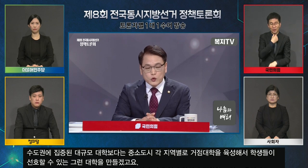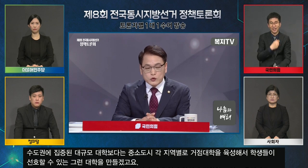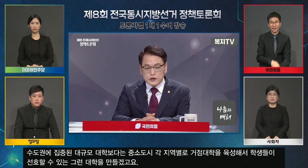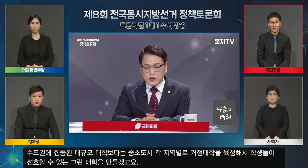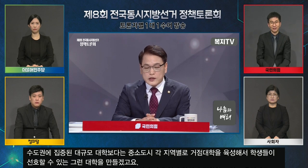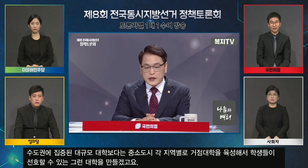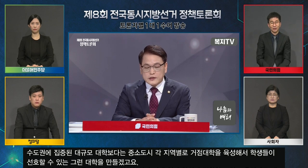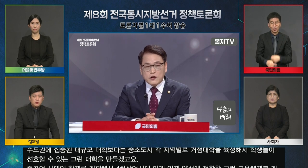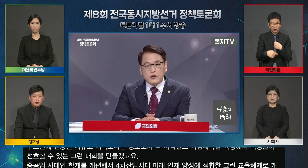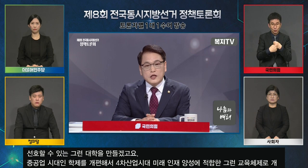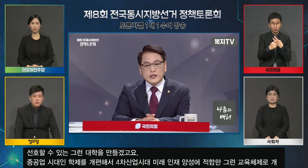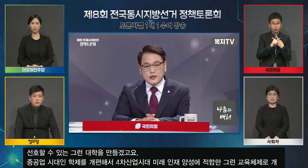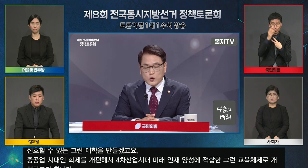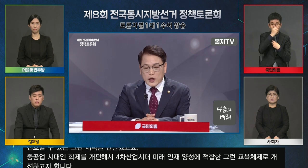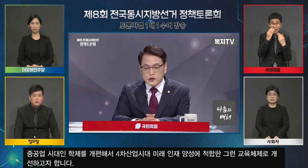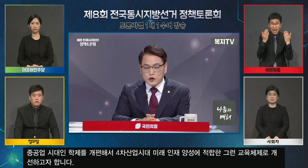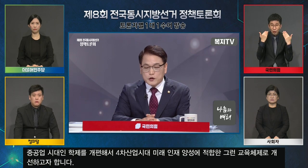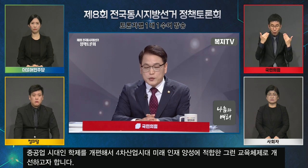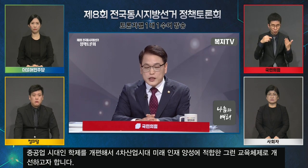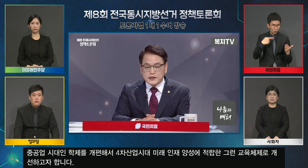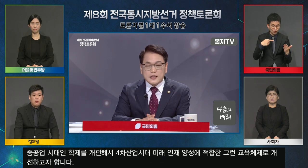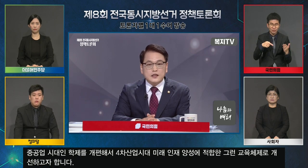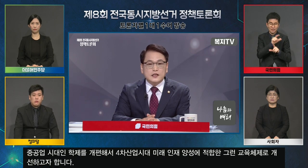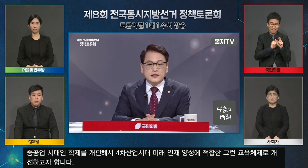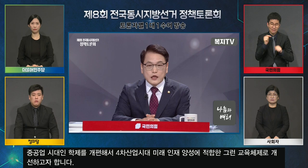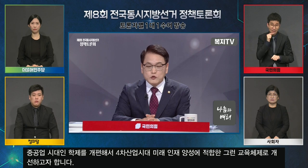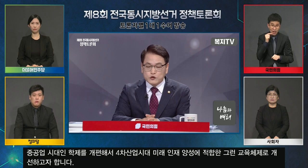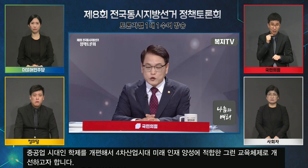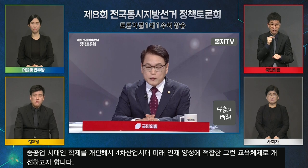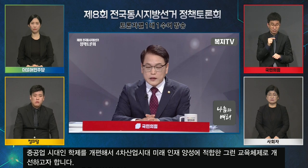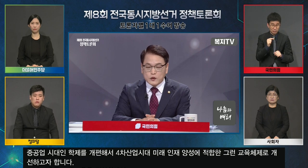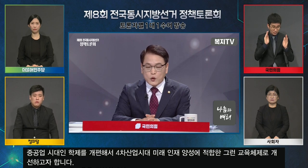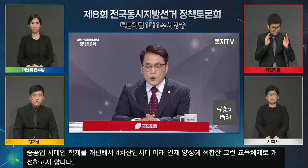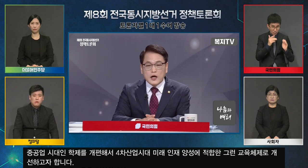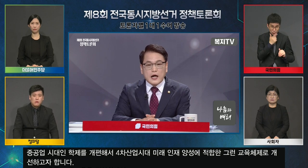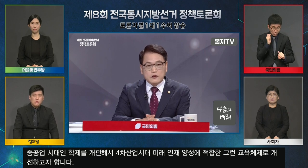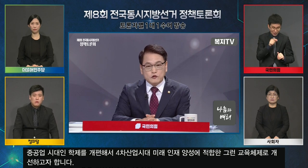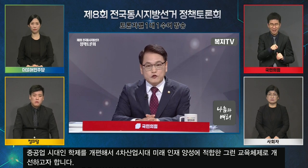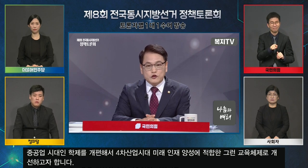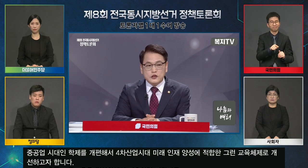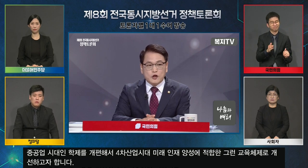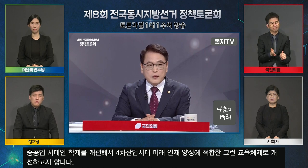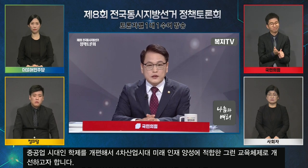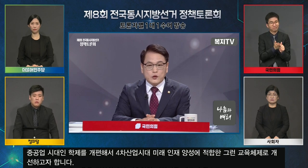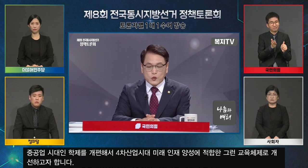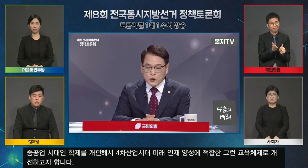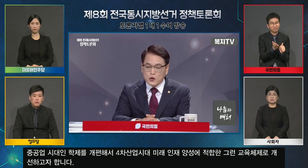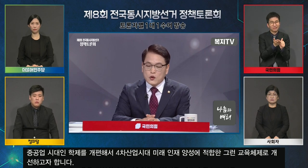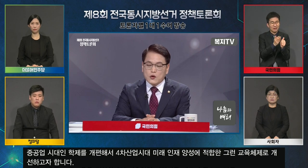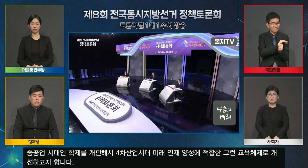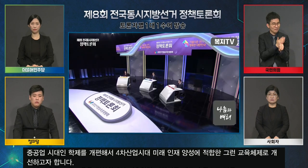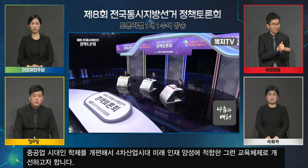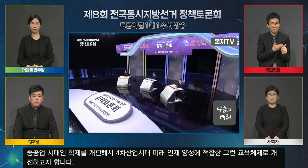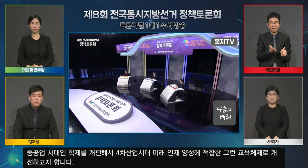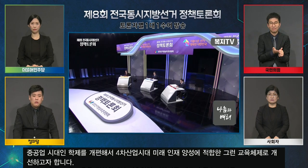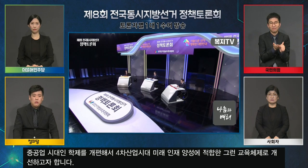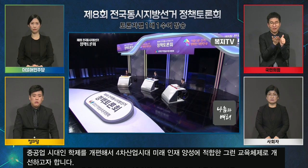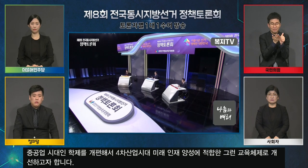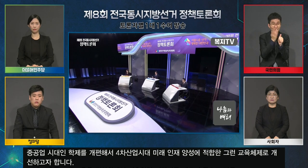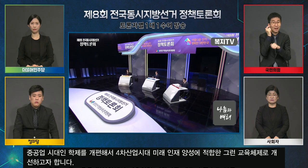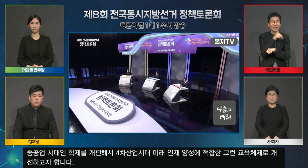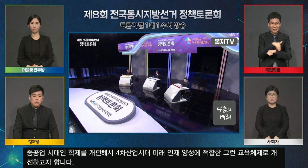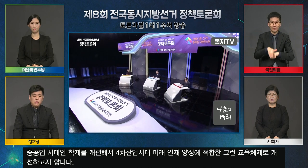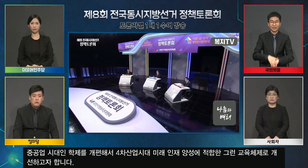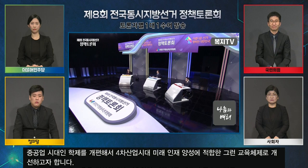공교육을 정상화해서 기초학력 미달자를 제로 수준으로 만들고 학력 수준을 전반적으로 제거하고자